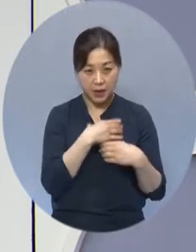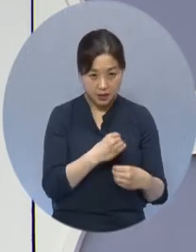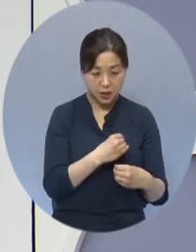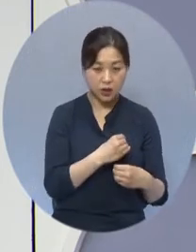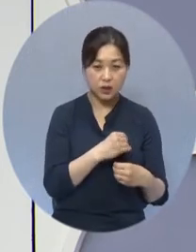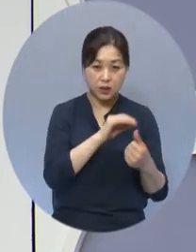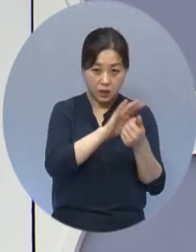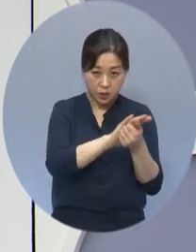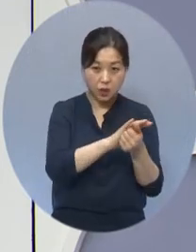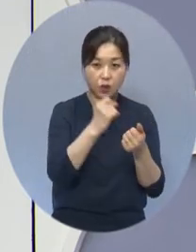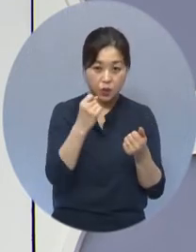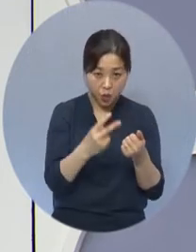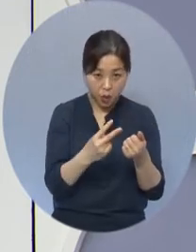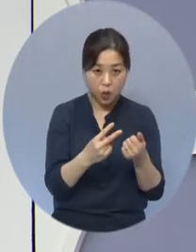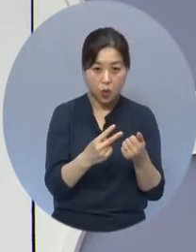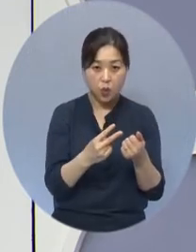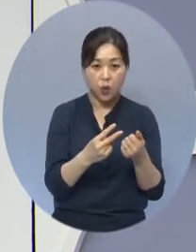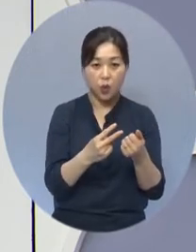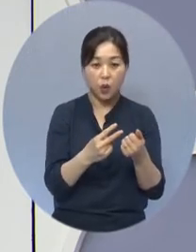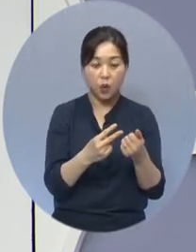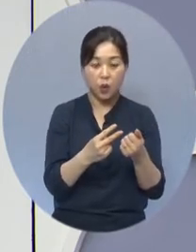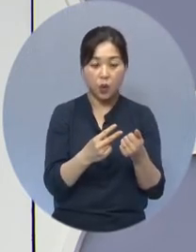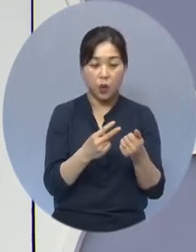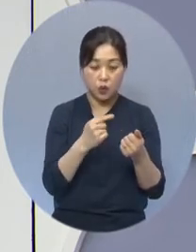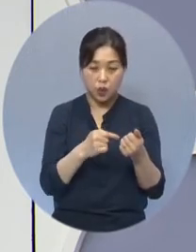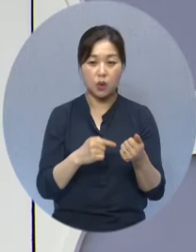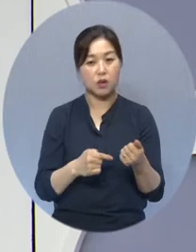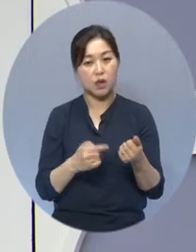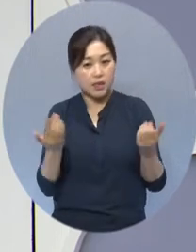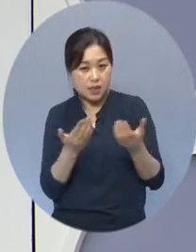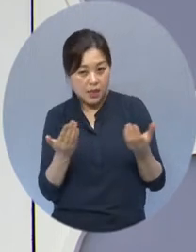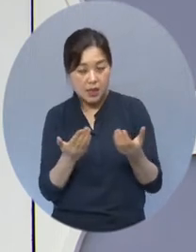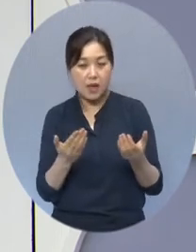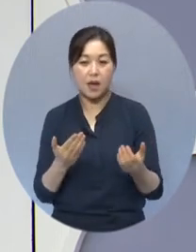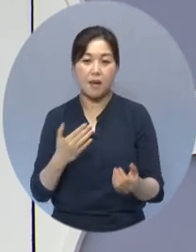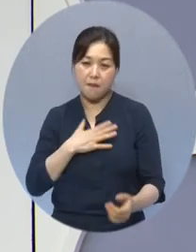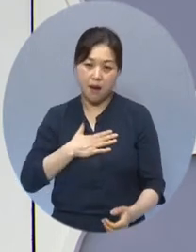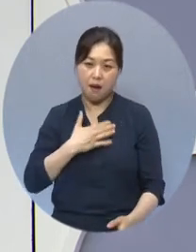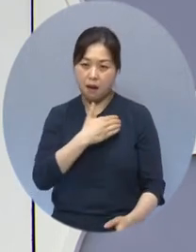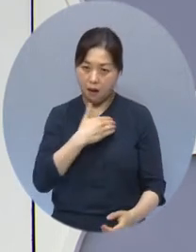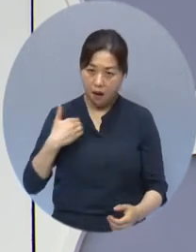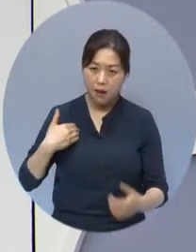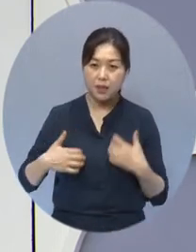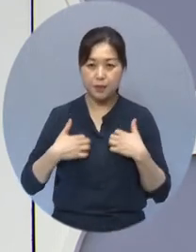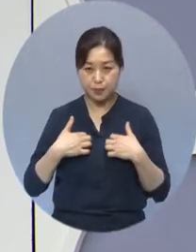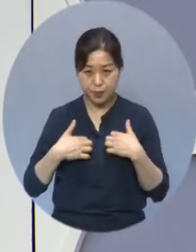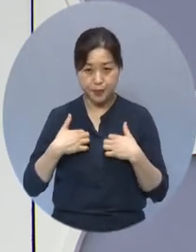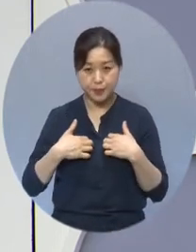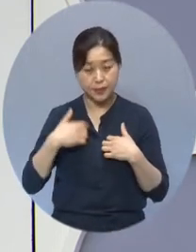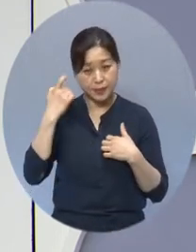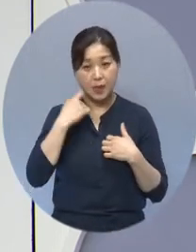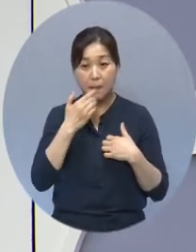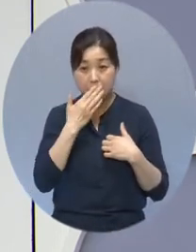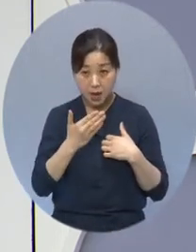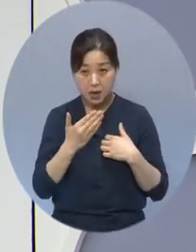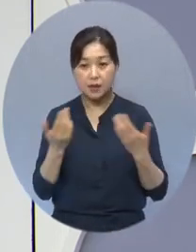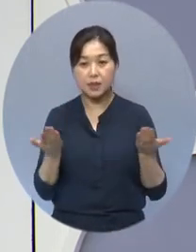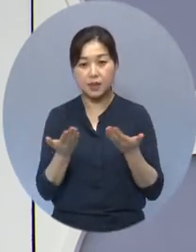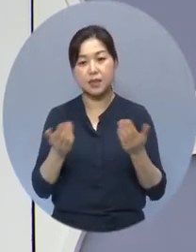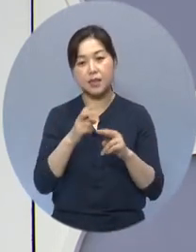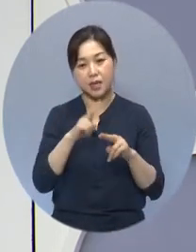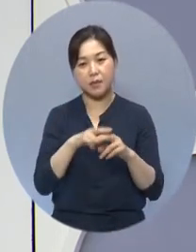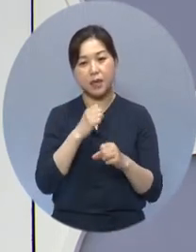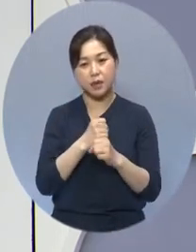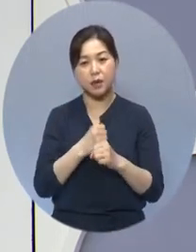주면서 그것에 대한 만족도 하실 수 있는 그런 일자리를 좀 더 창출을 해야 되지 않겠나 하는 생각이